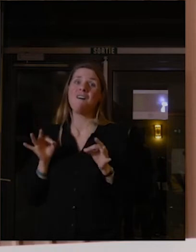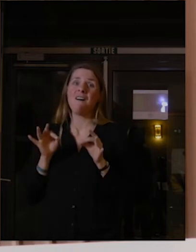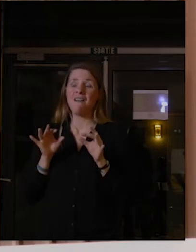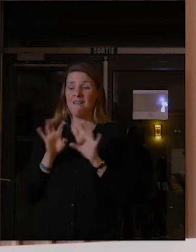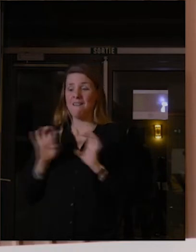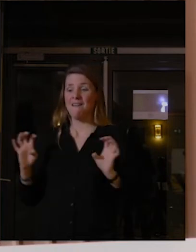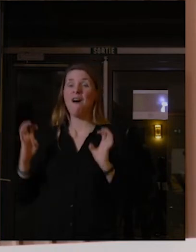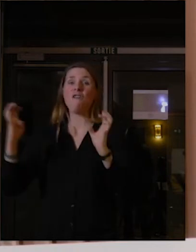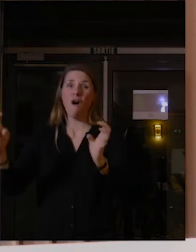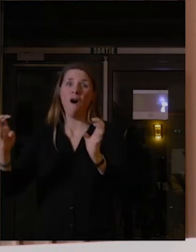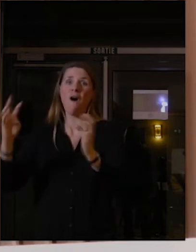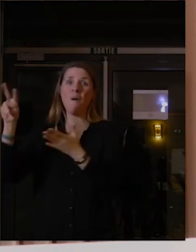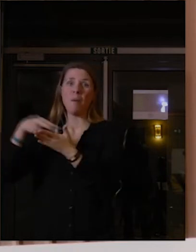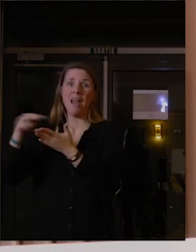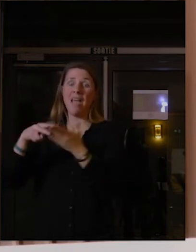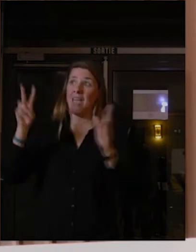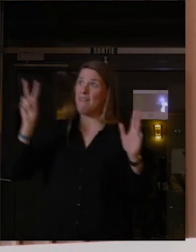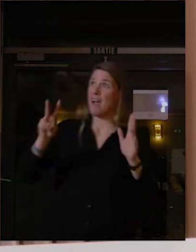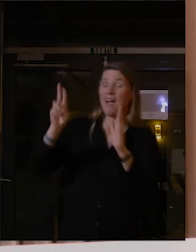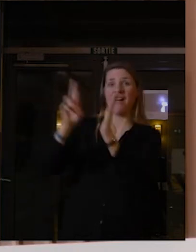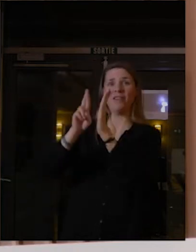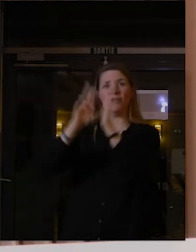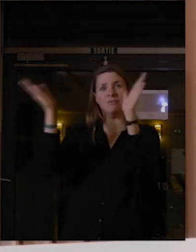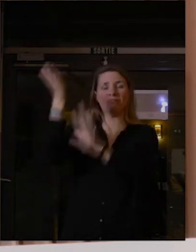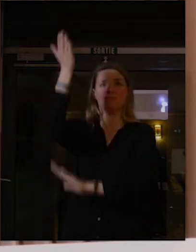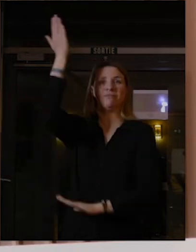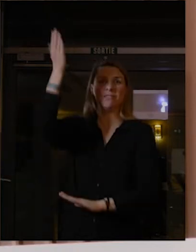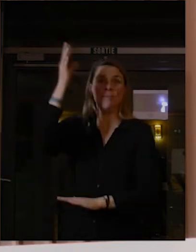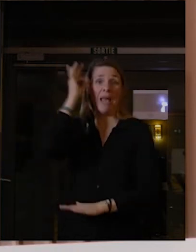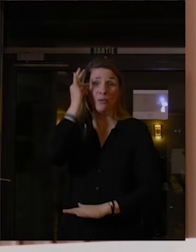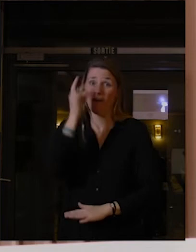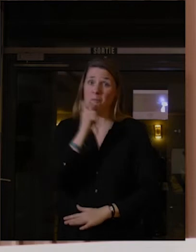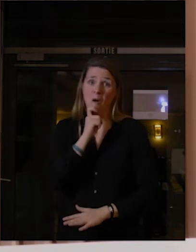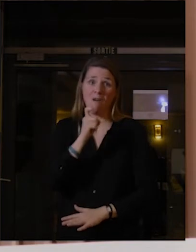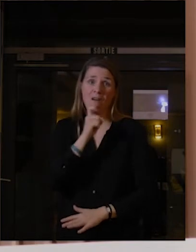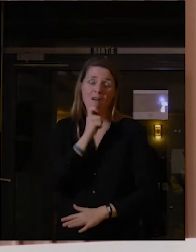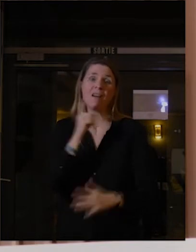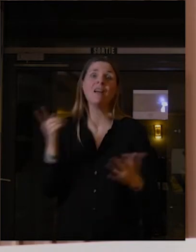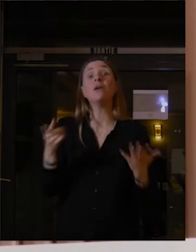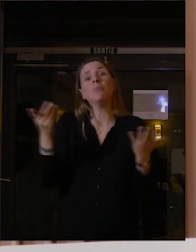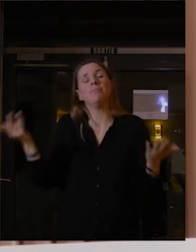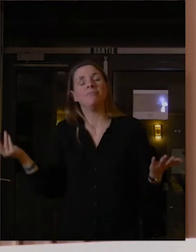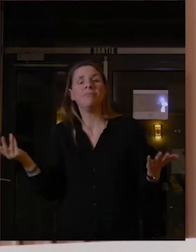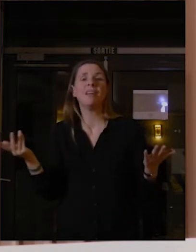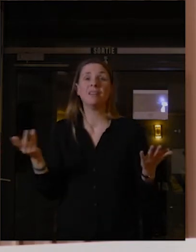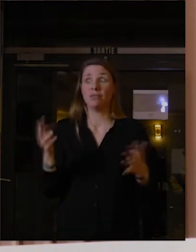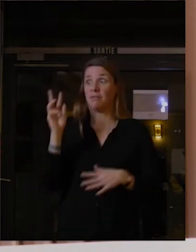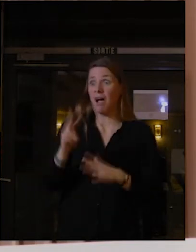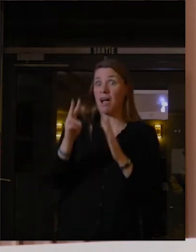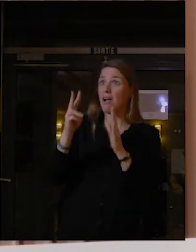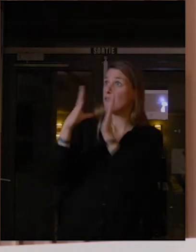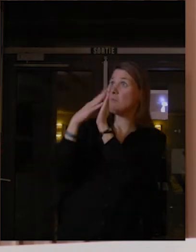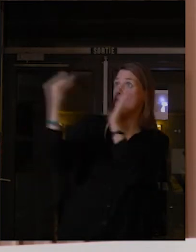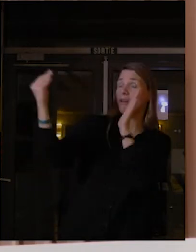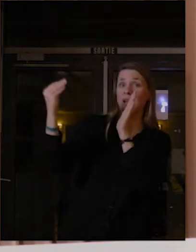de référence suprême, à savoir danseur étoile. Et pour le coup, ouais, moi, la question des modèles, ça m'a